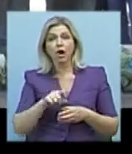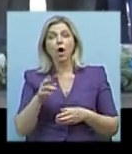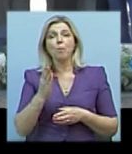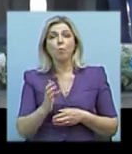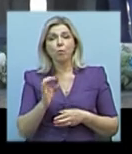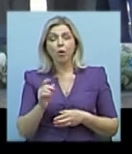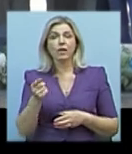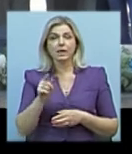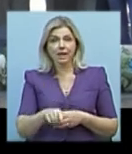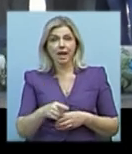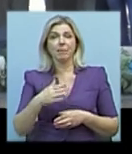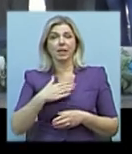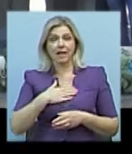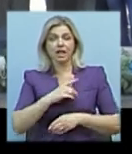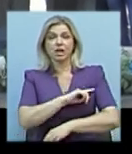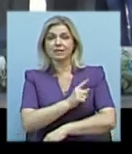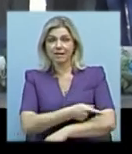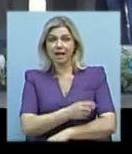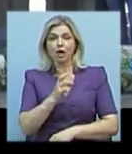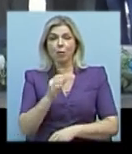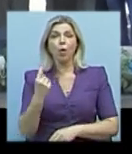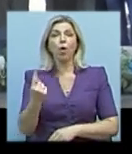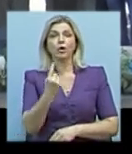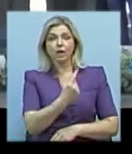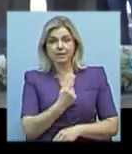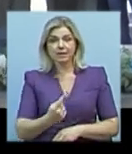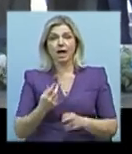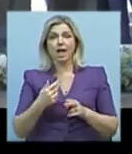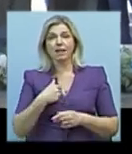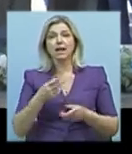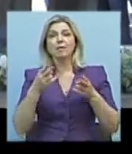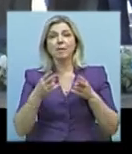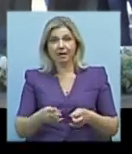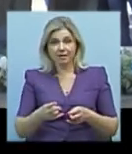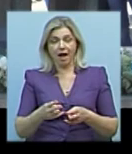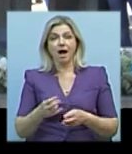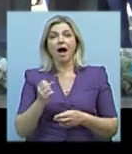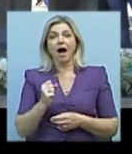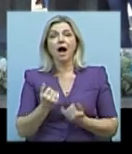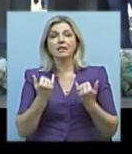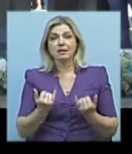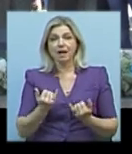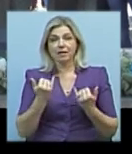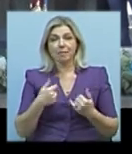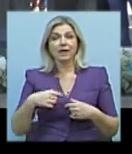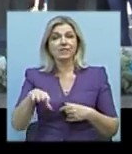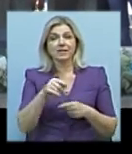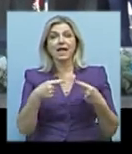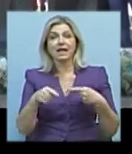сила, поодинці, соломинці, нас біда косила. Але ми такі різні зараз, ви знаєте,